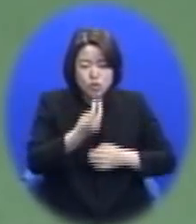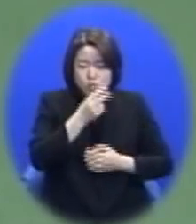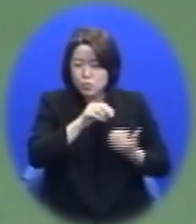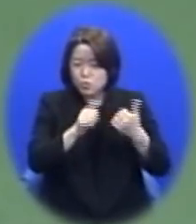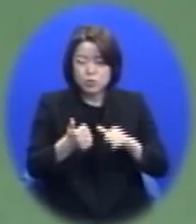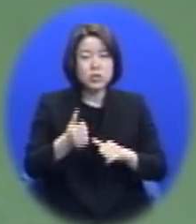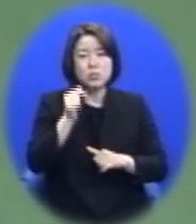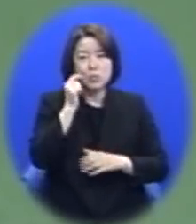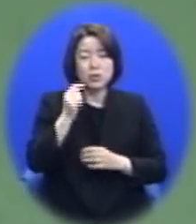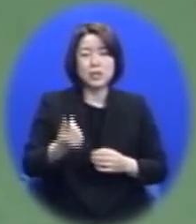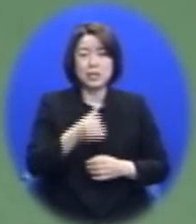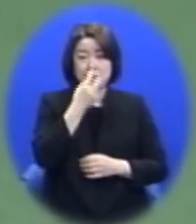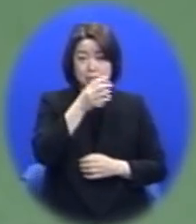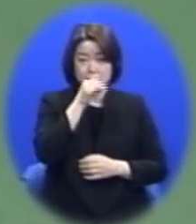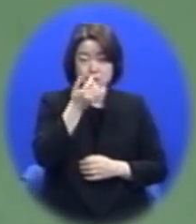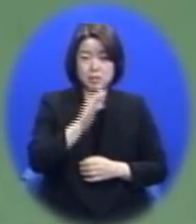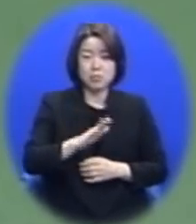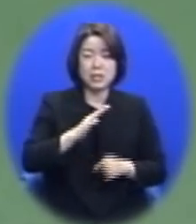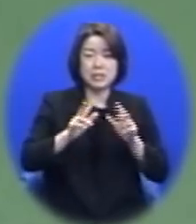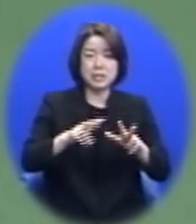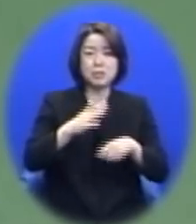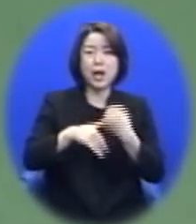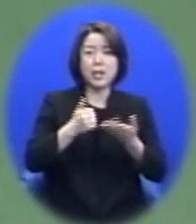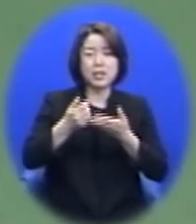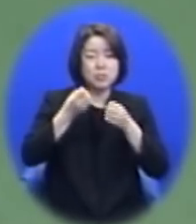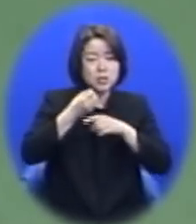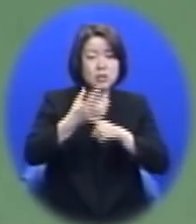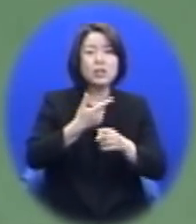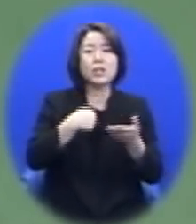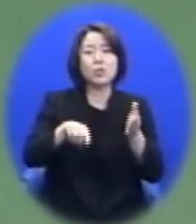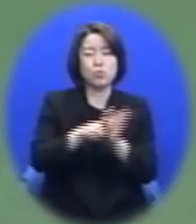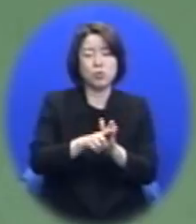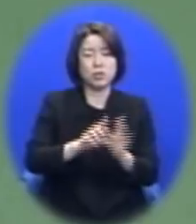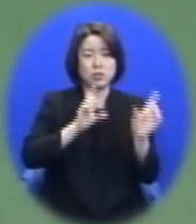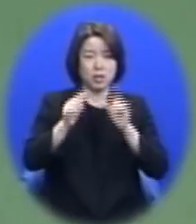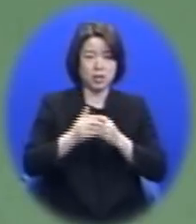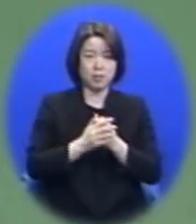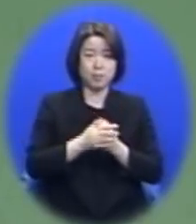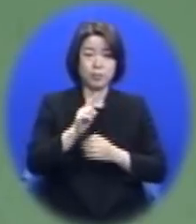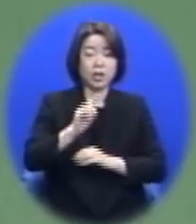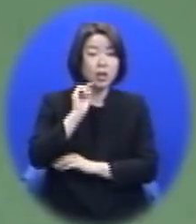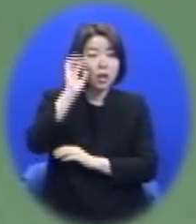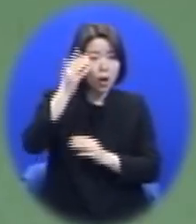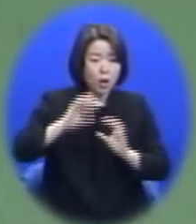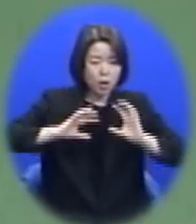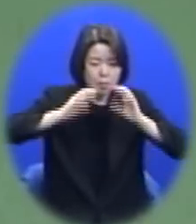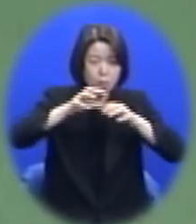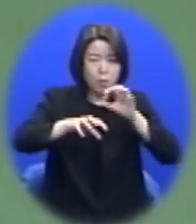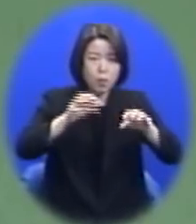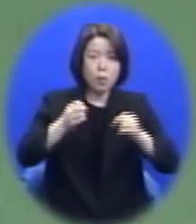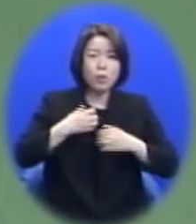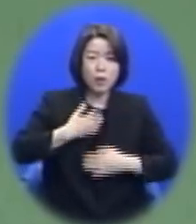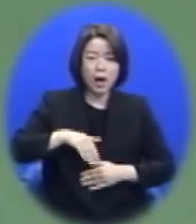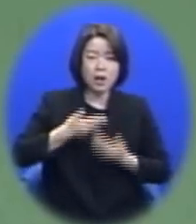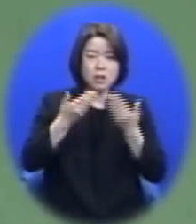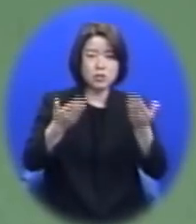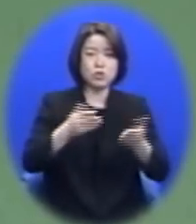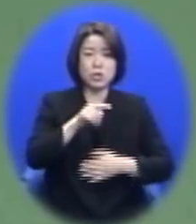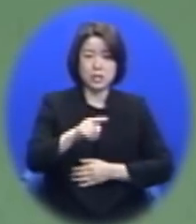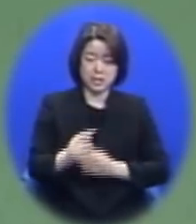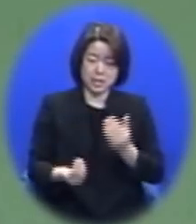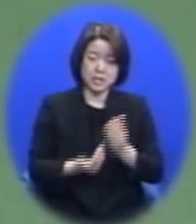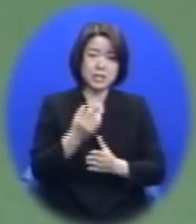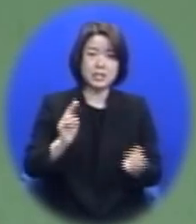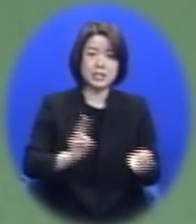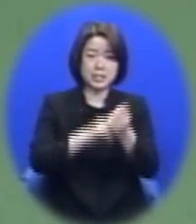말씀에 그의 구원을 날마다 전하여라. 그의 영광을 만국에 알리고 그가 일으키신 기적을 만민에게